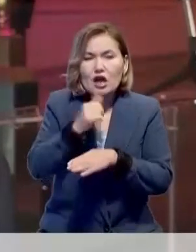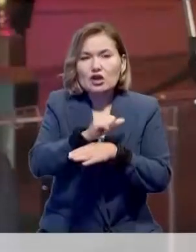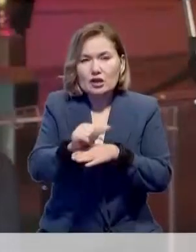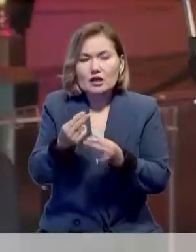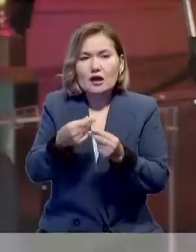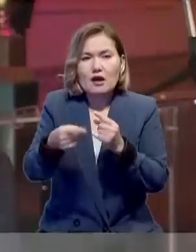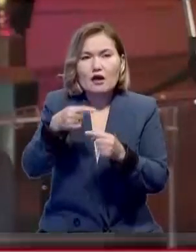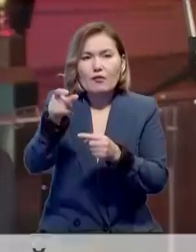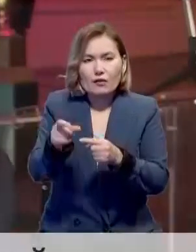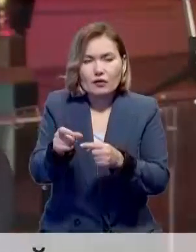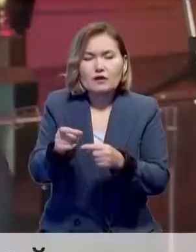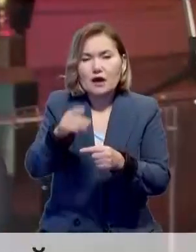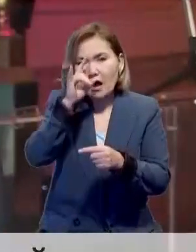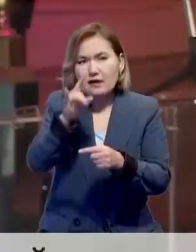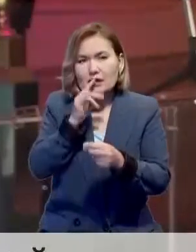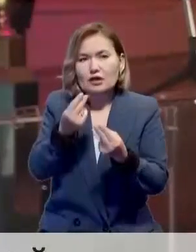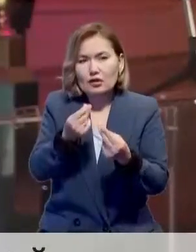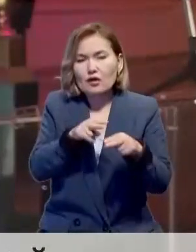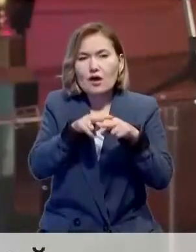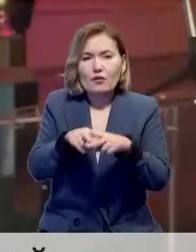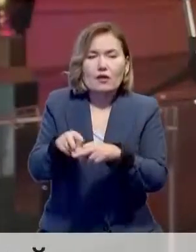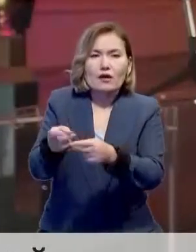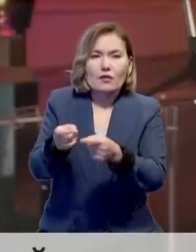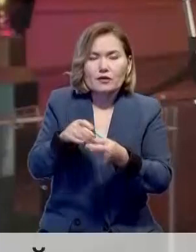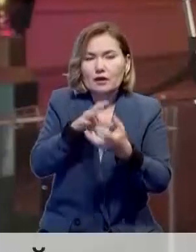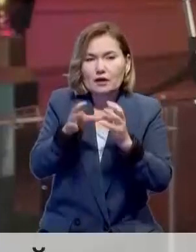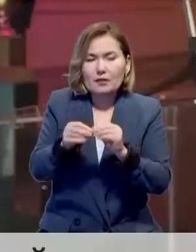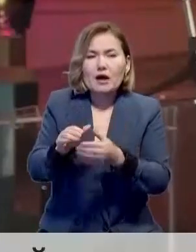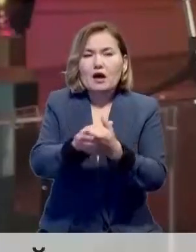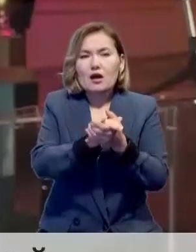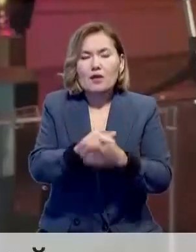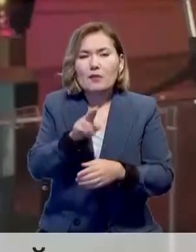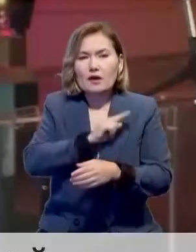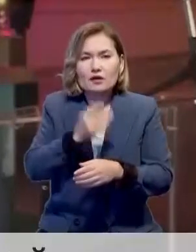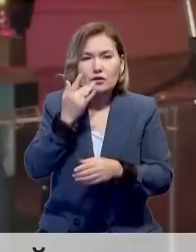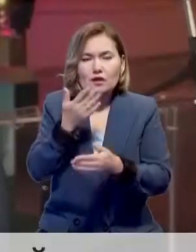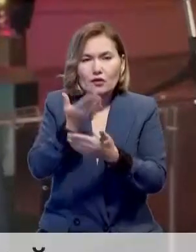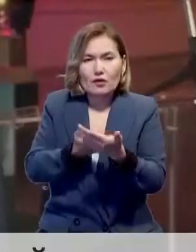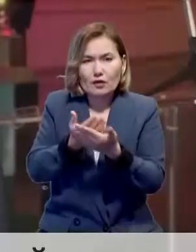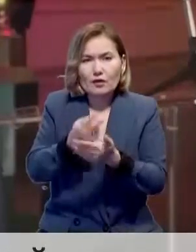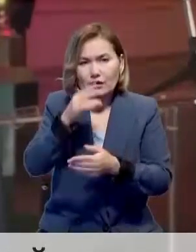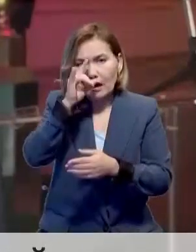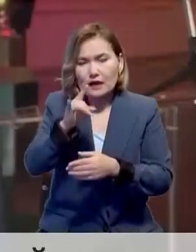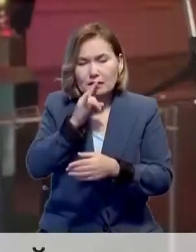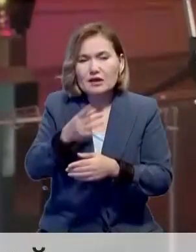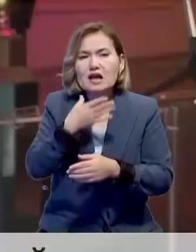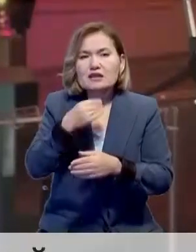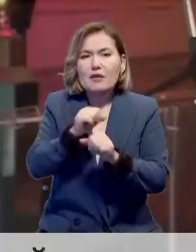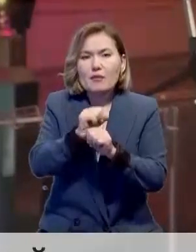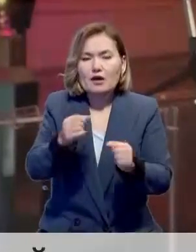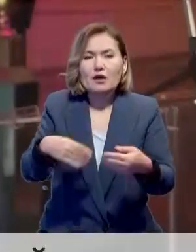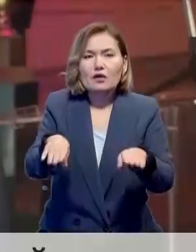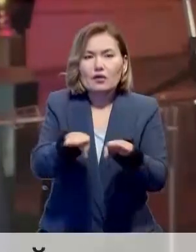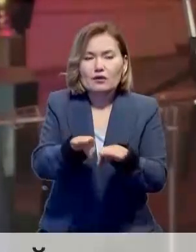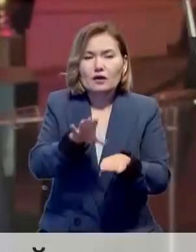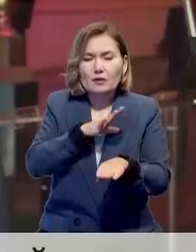үшін тартымды елге айналды. Этникаралық және ұлтаралық татулық пен бірлікті көрсете білді. Ядролық қарудың қаупын